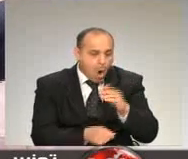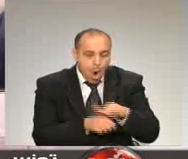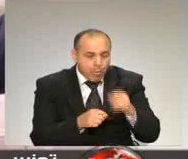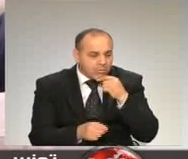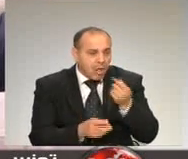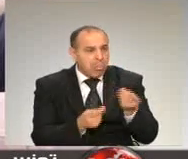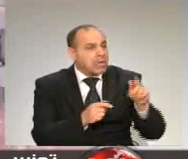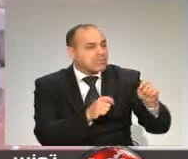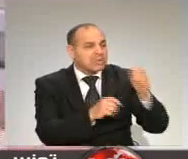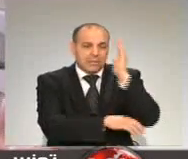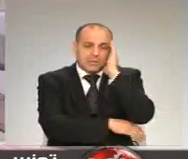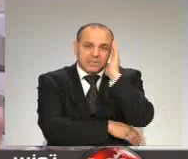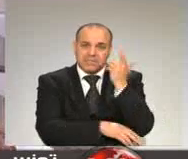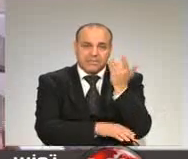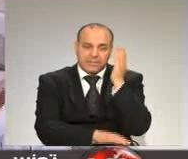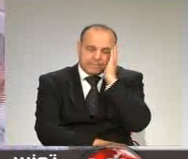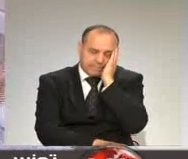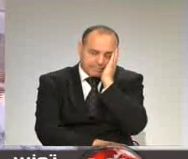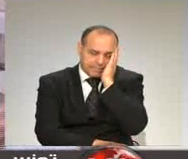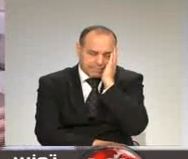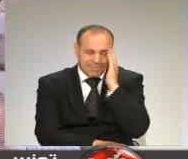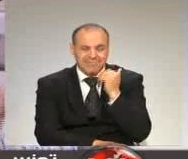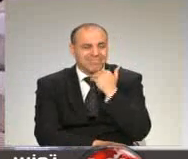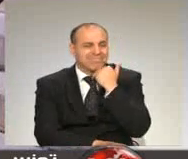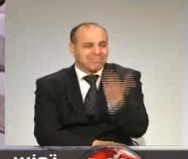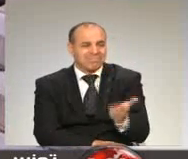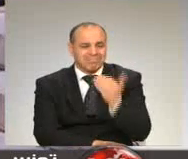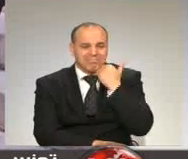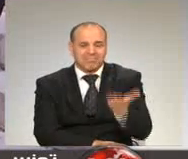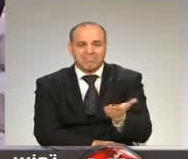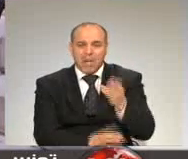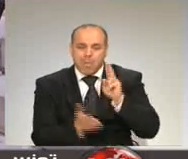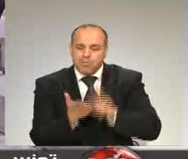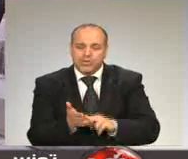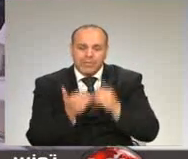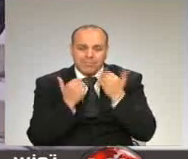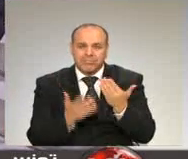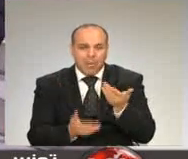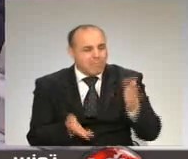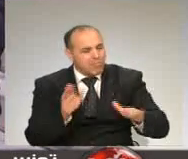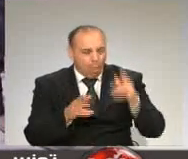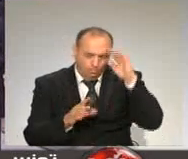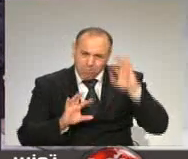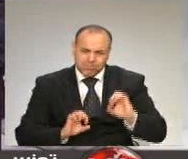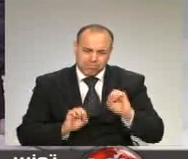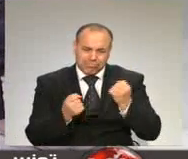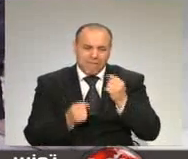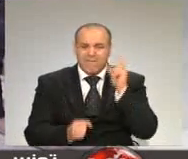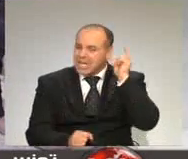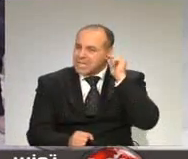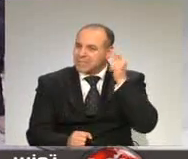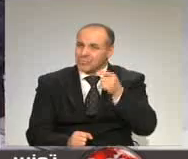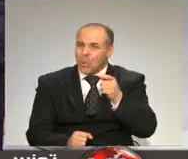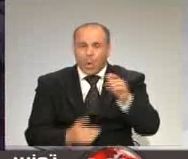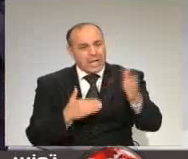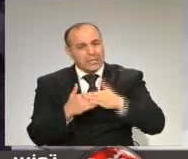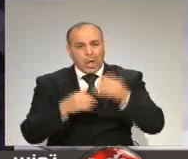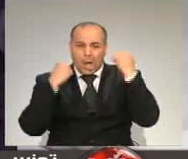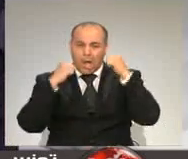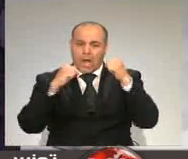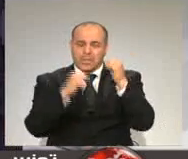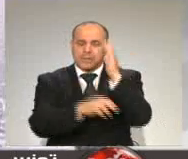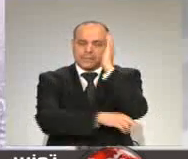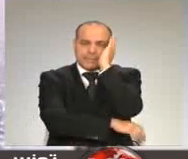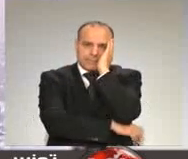لصغاره ساكت. تعاسة شيء كبير، عبيد قاعده تموت في القصرين وفي الواحد، وعبيد